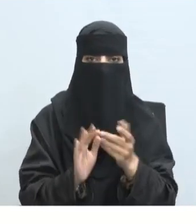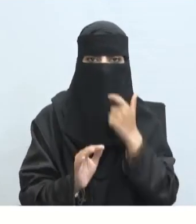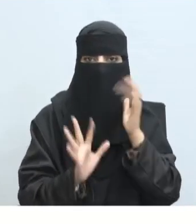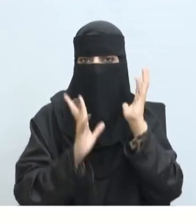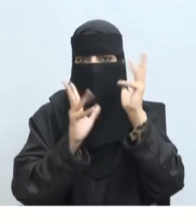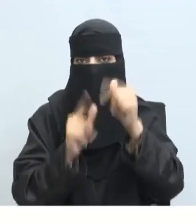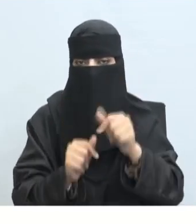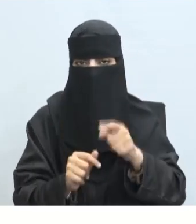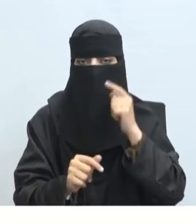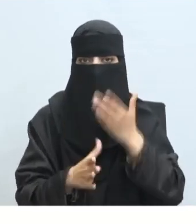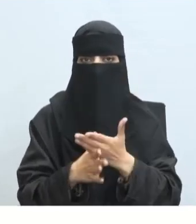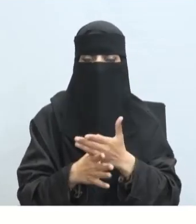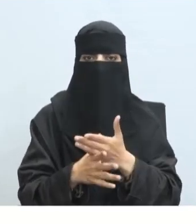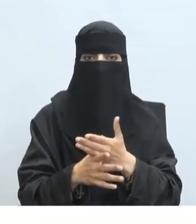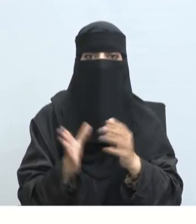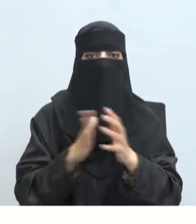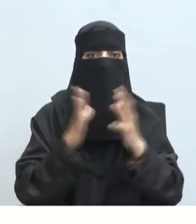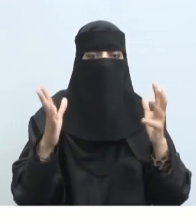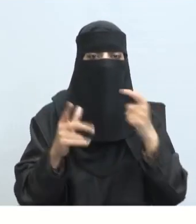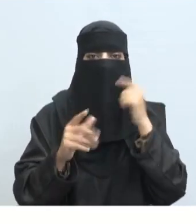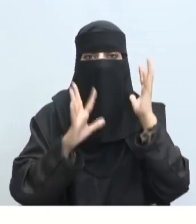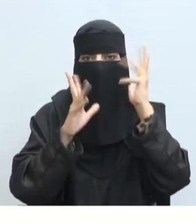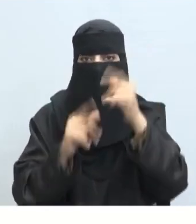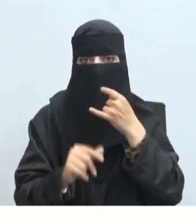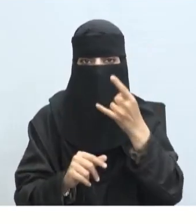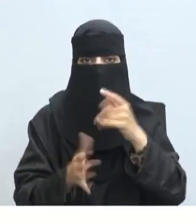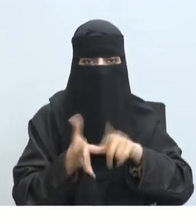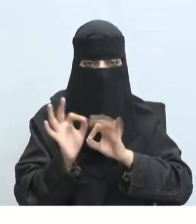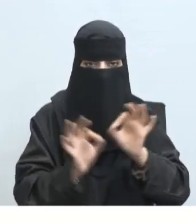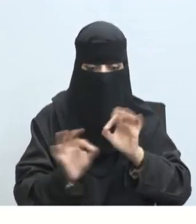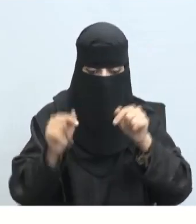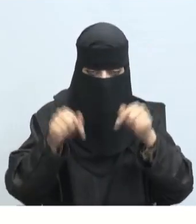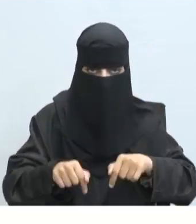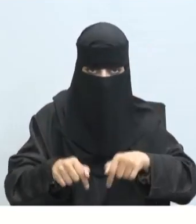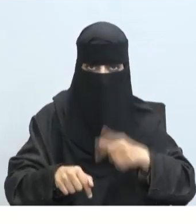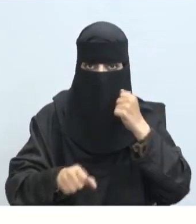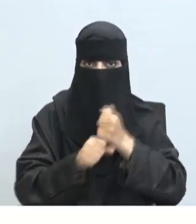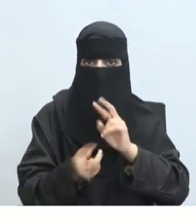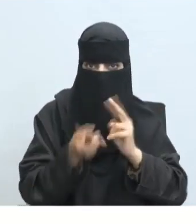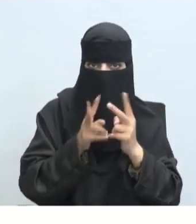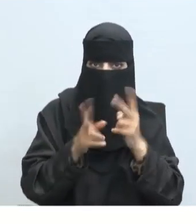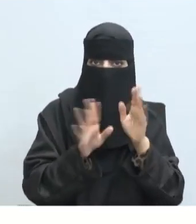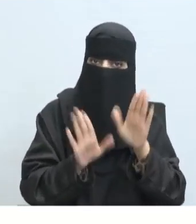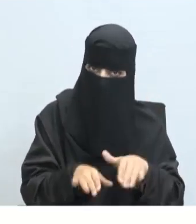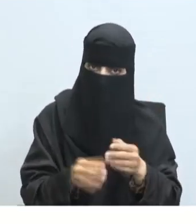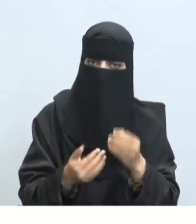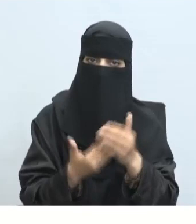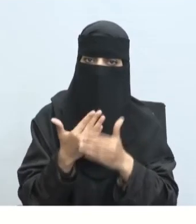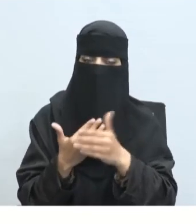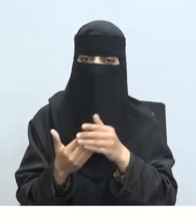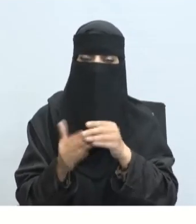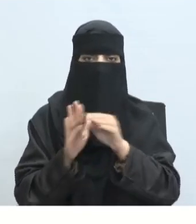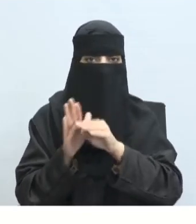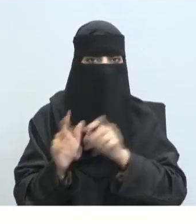سنوات مثلا فعاليه ضخمه تقام بعد ع سنوات قد نخطط من الان وبالتالي قد يحدث نوع من التغيير على بعض